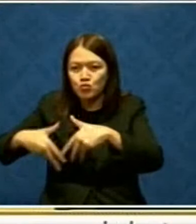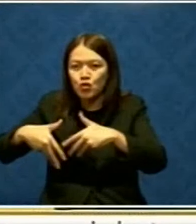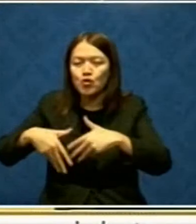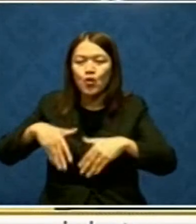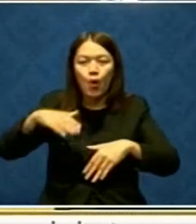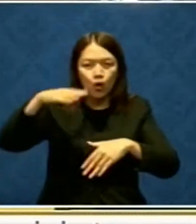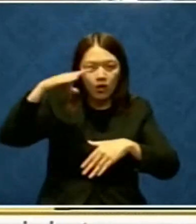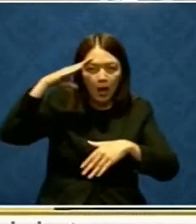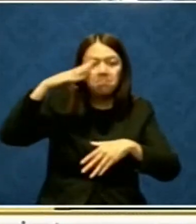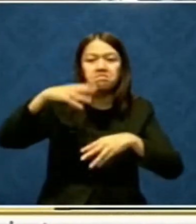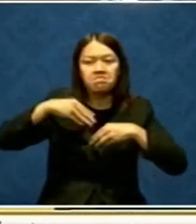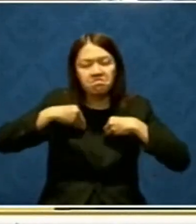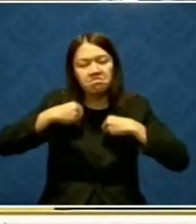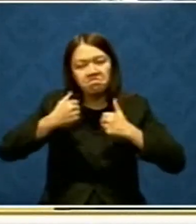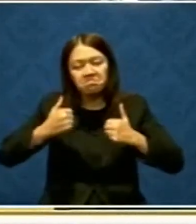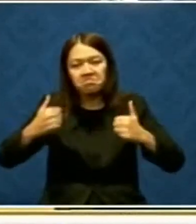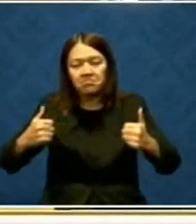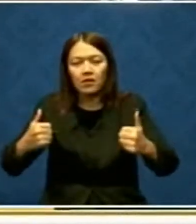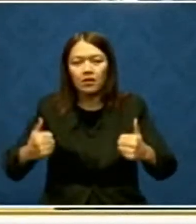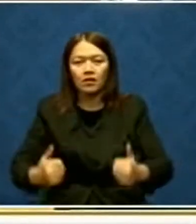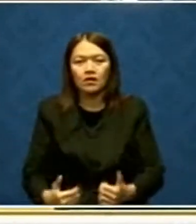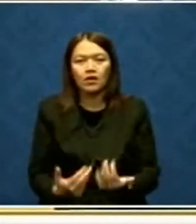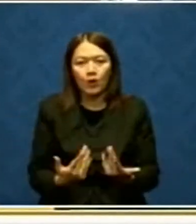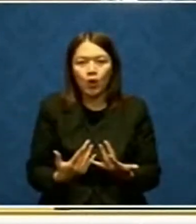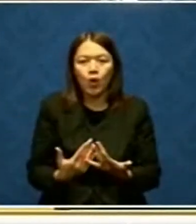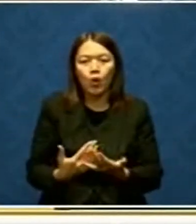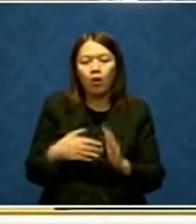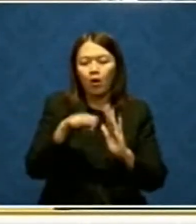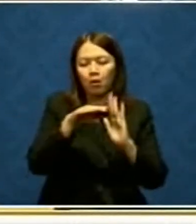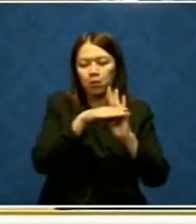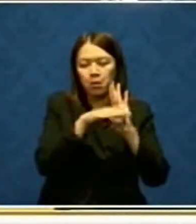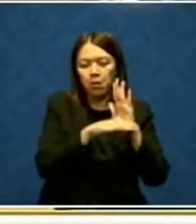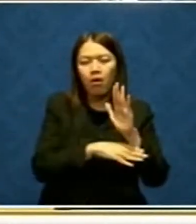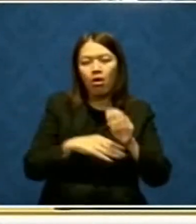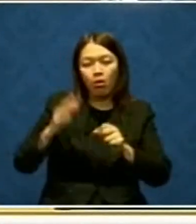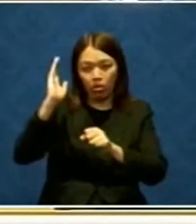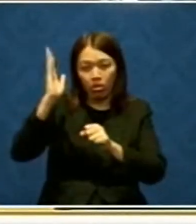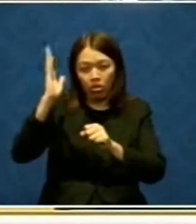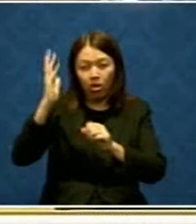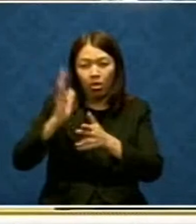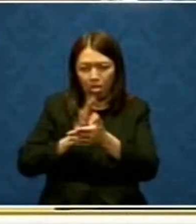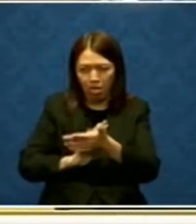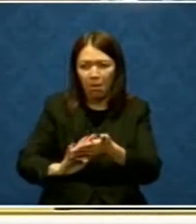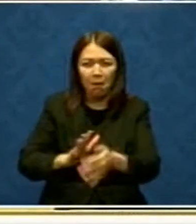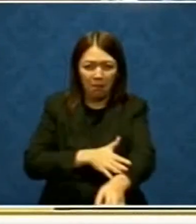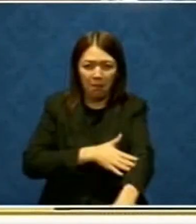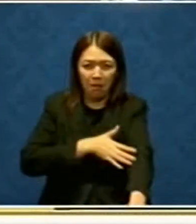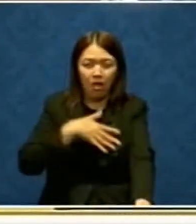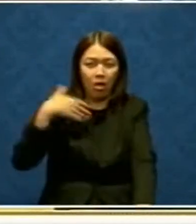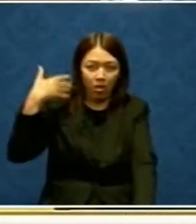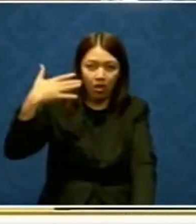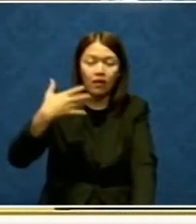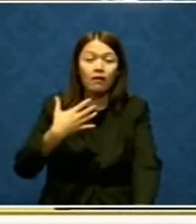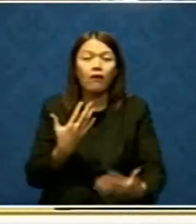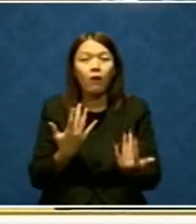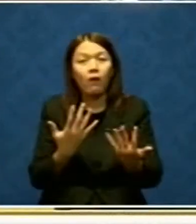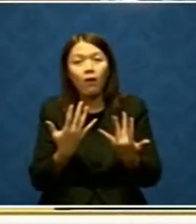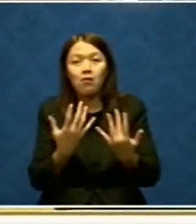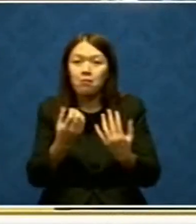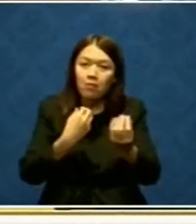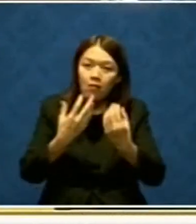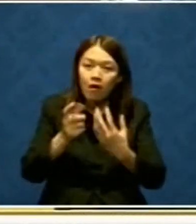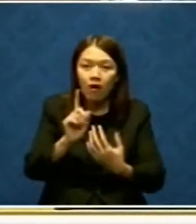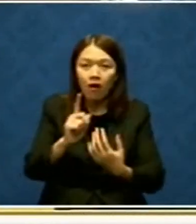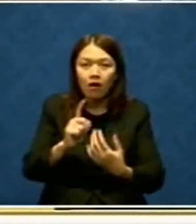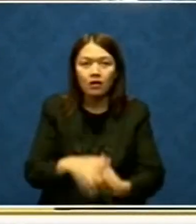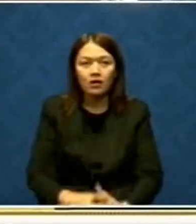องทัพท่านบอกว่าจะตอบหลังจากที่แถลงนโยบายเสร็จนี่แถลงนโยบายเสร็จมานานแล้วครับ ผมอยากได้คำตอบจังเลยไม่รู้ท่านจะเอายัง